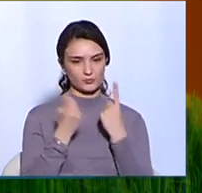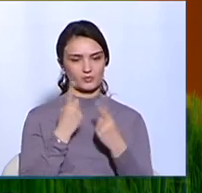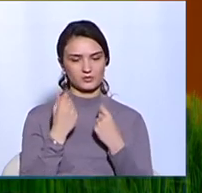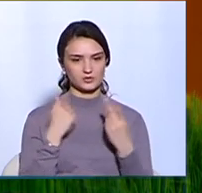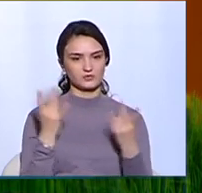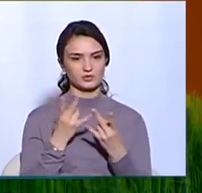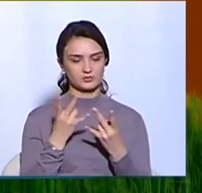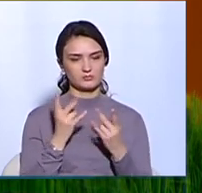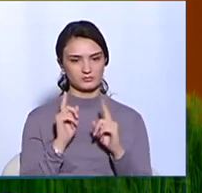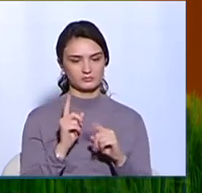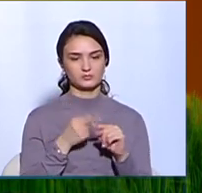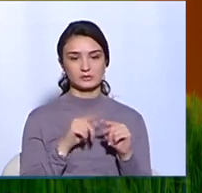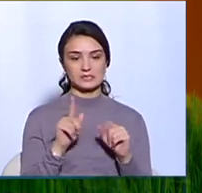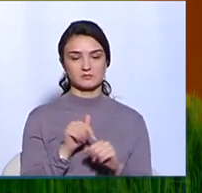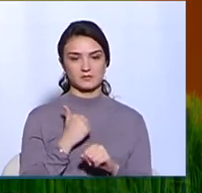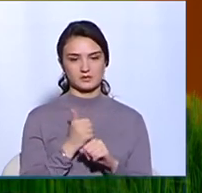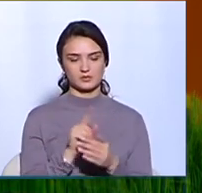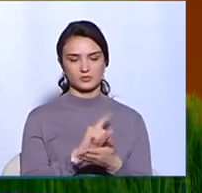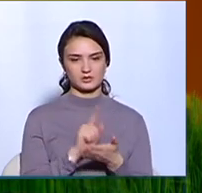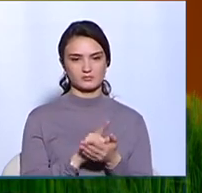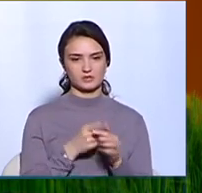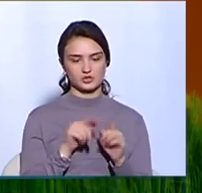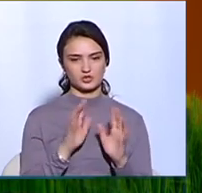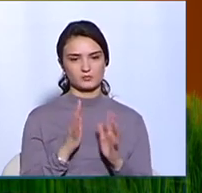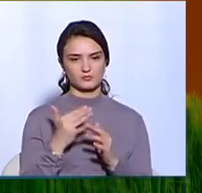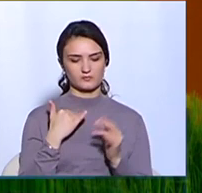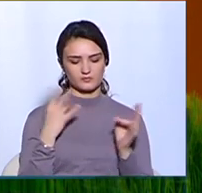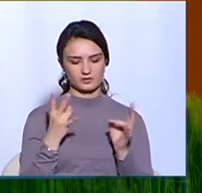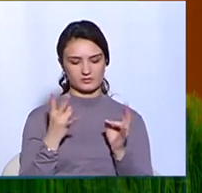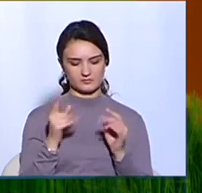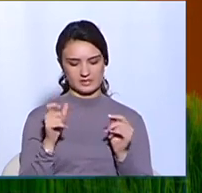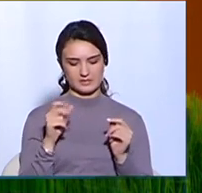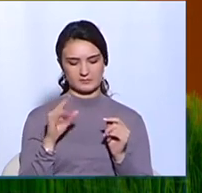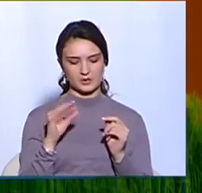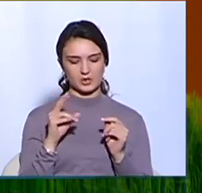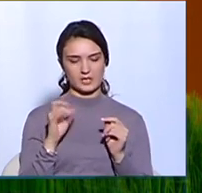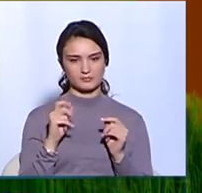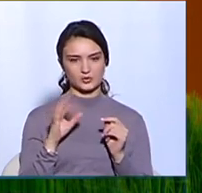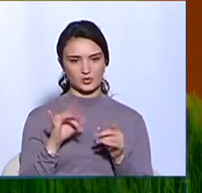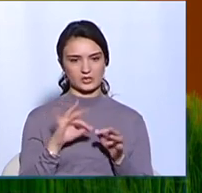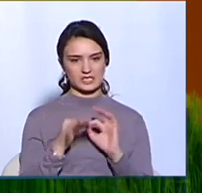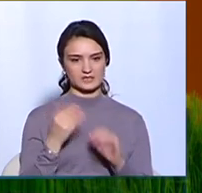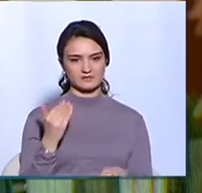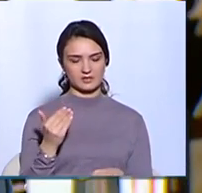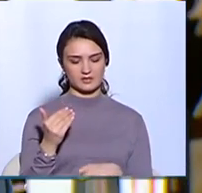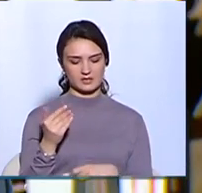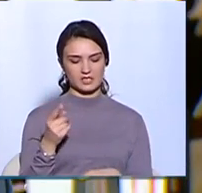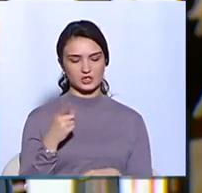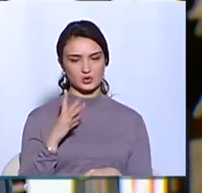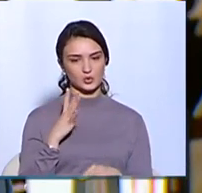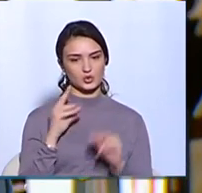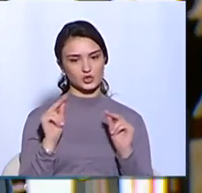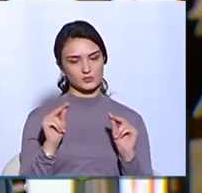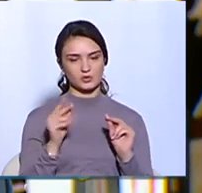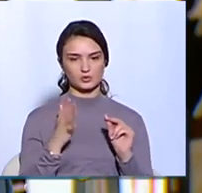ინფორმაციის ურთიერთშეჯერება და რაც მთავარია, აუცილებლად ასეთ შემთხვევაში ჩვენ გვჭირდება ეპილეპტოლოგის დასკვნა. ეს იყო